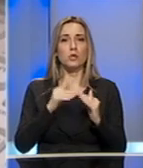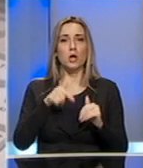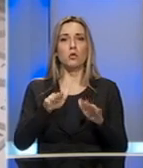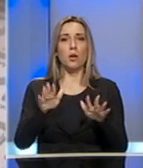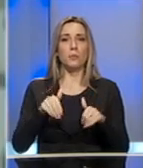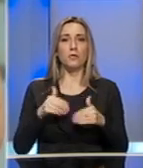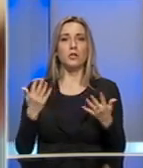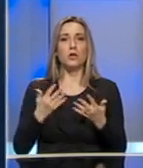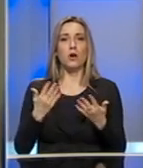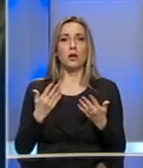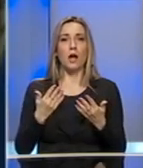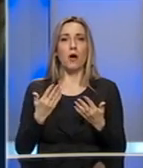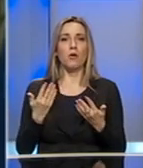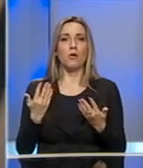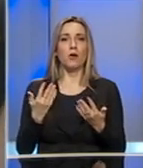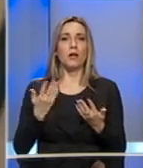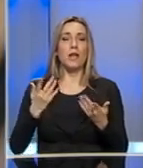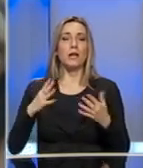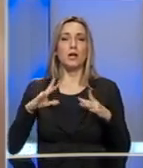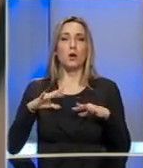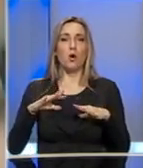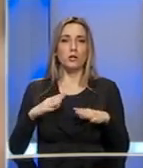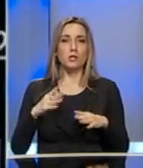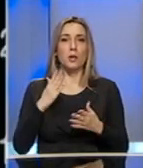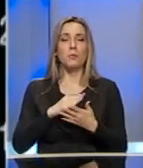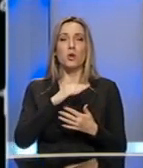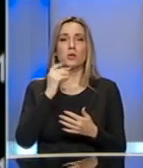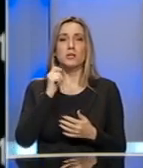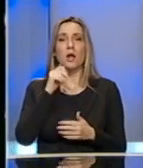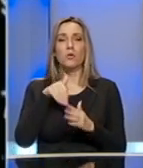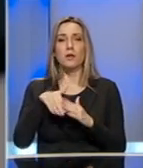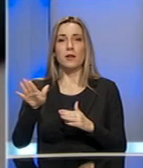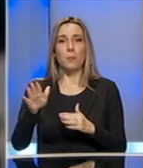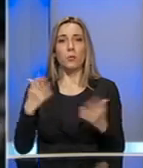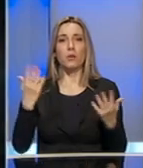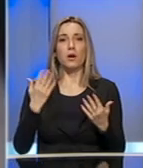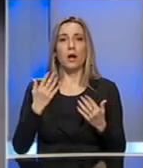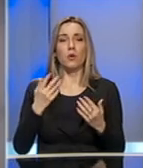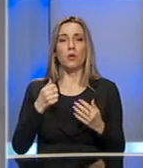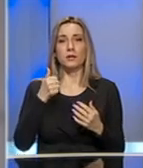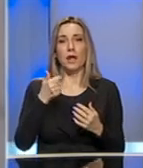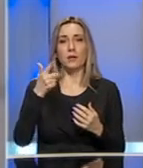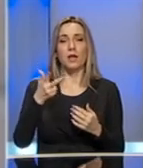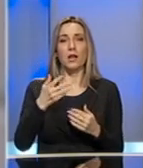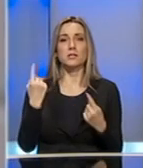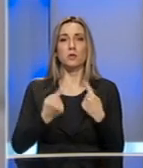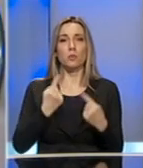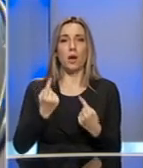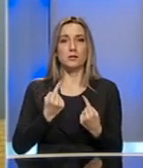prihvaćeno kao neki godišnji. I bilo je dosta ljudi napolju, međutim kako se dan za danom